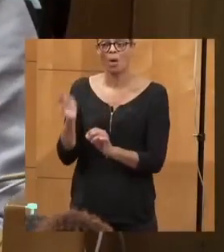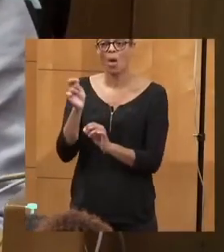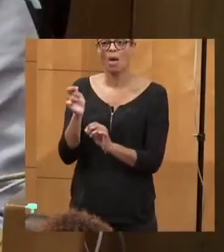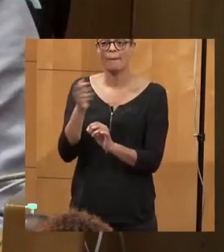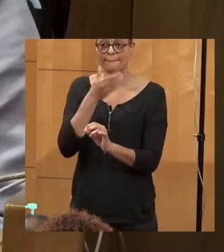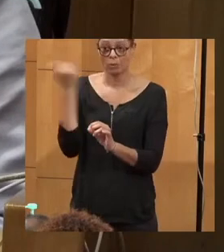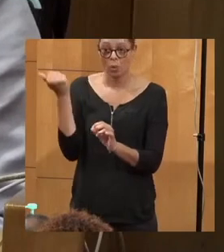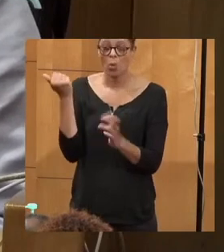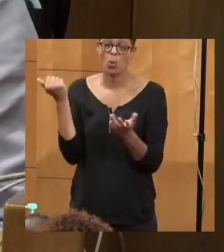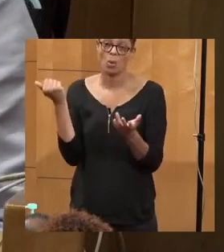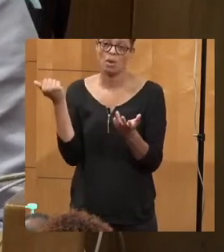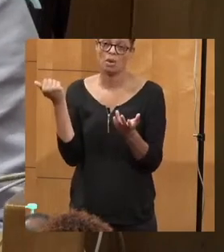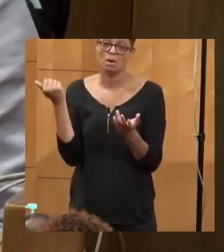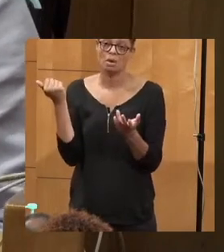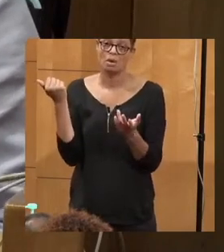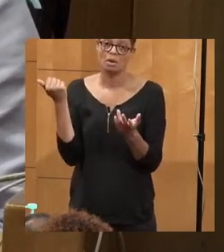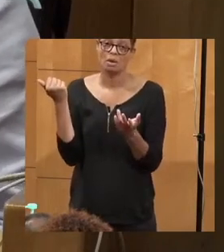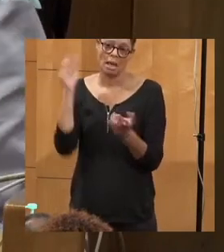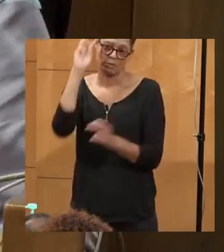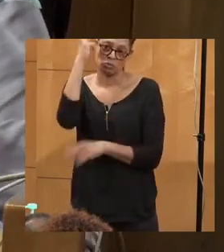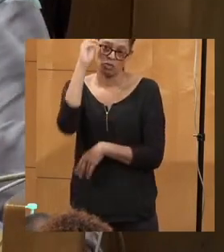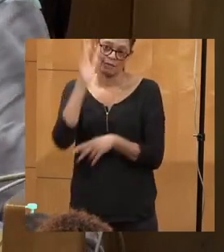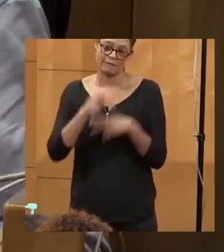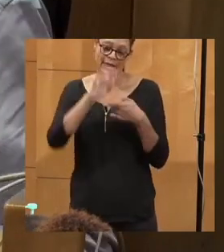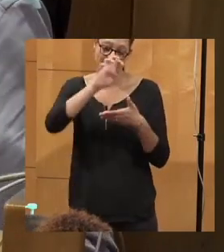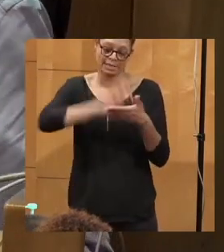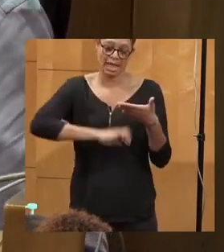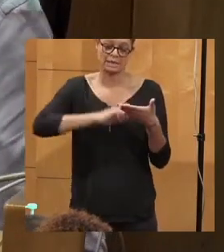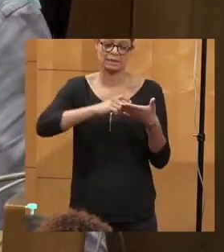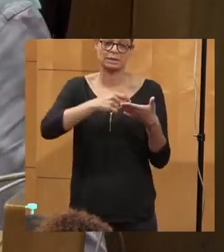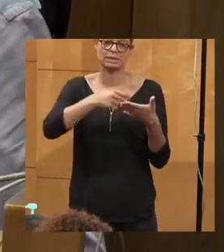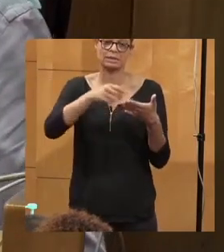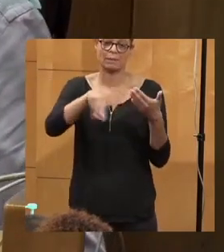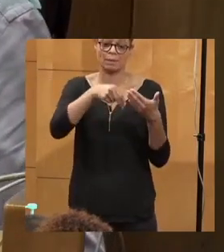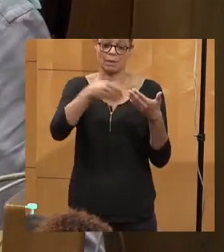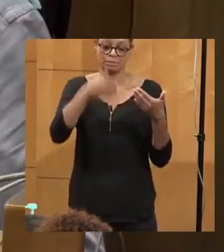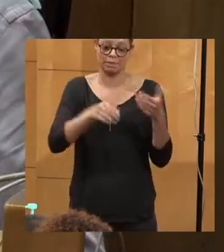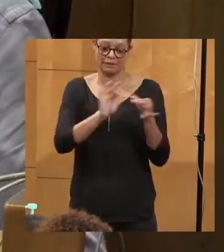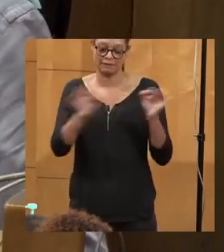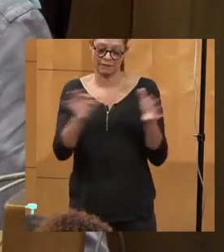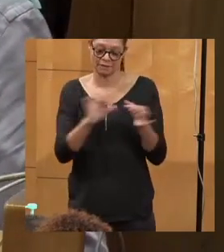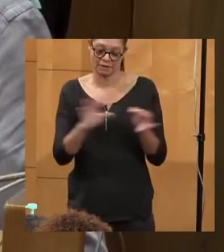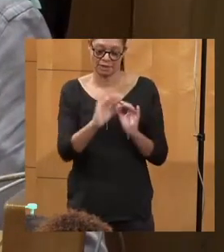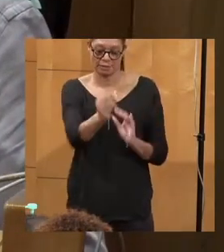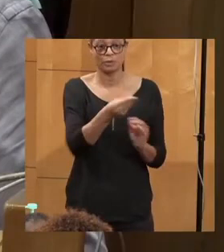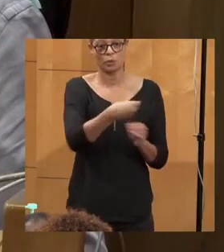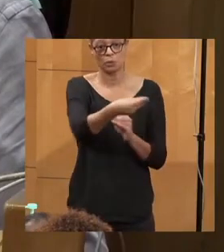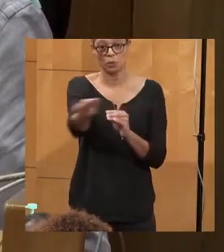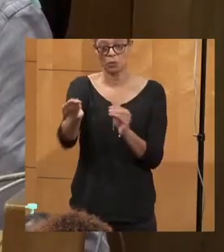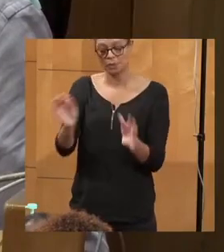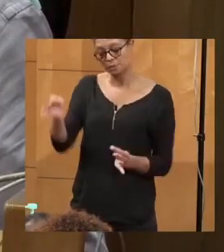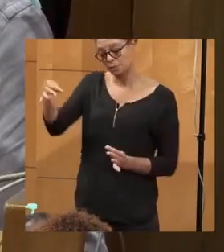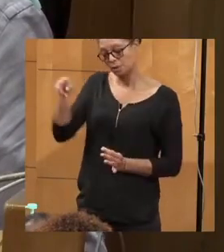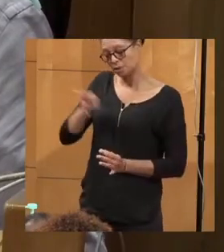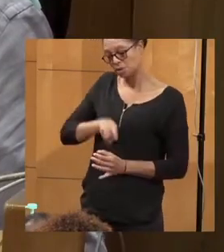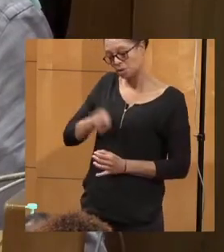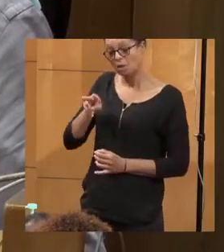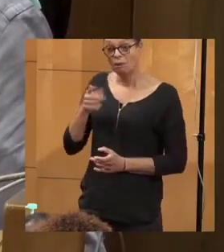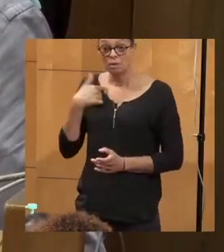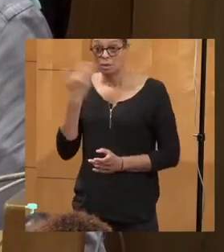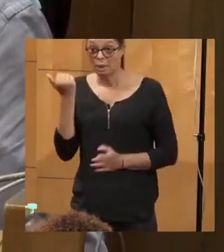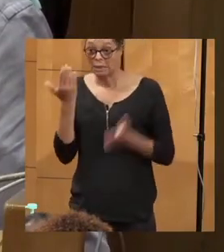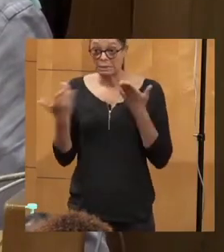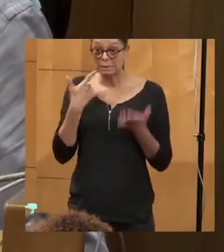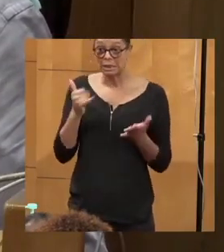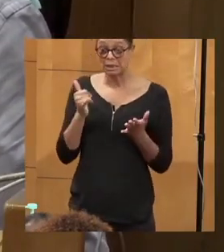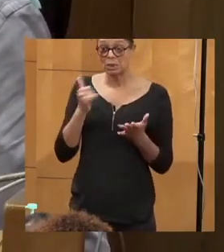distribuer les textes des amendements pour que nous puissions voir à la virgule près ce que nous votons ou pas. Donc je ne sais pas si vous avez pris les dispositions pour